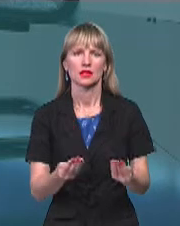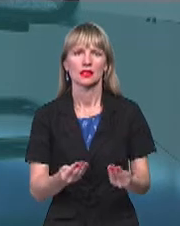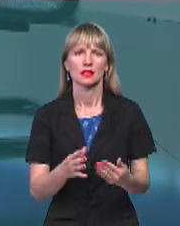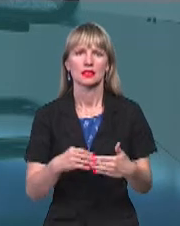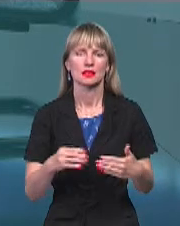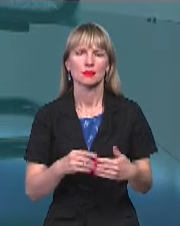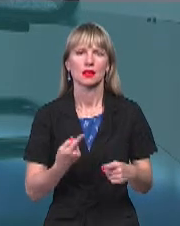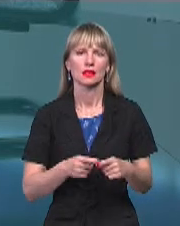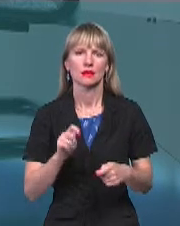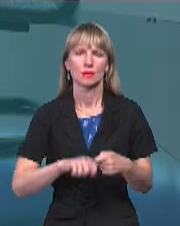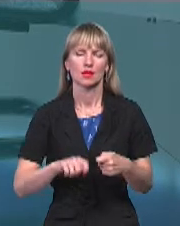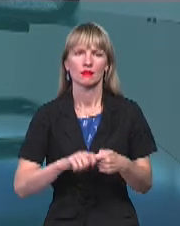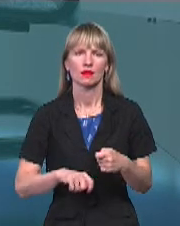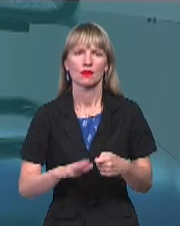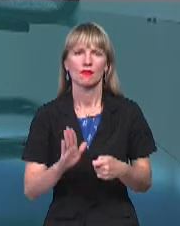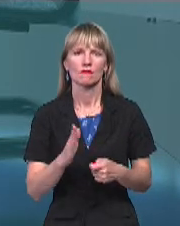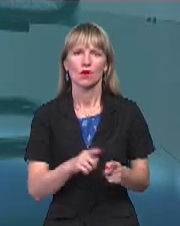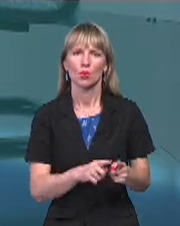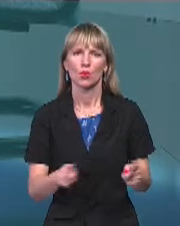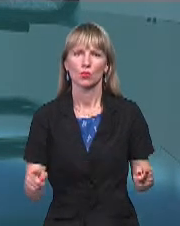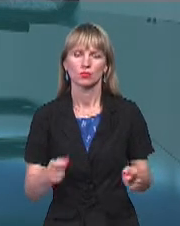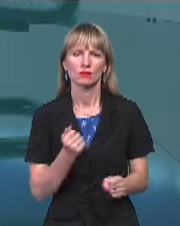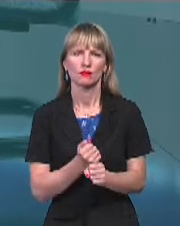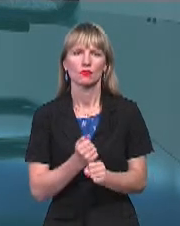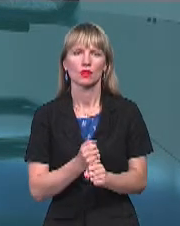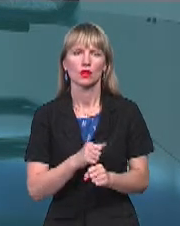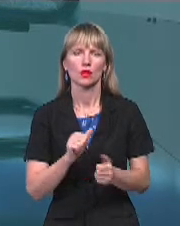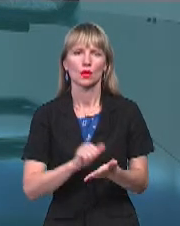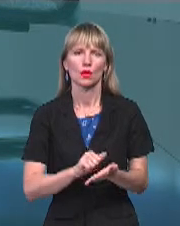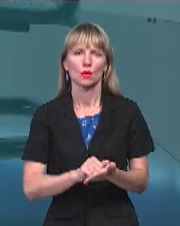це перевіряється в ході розробки